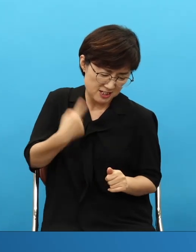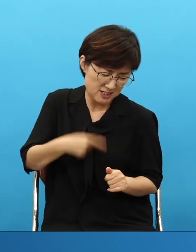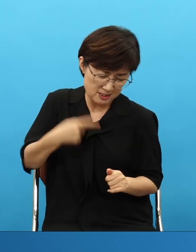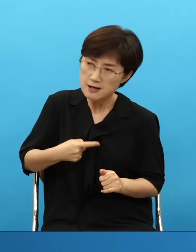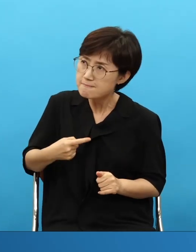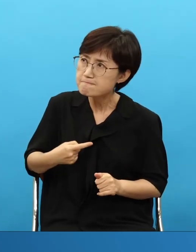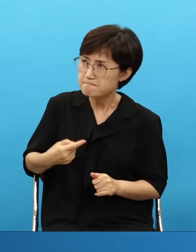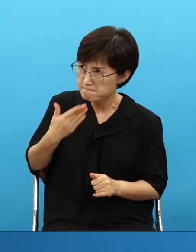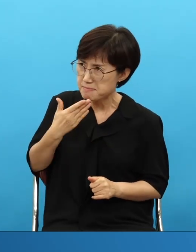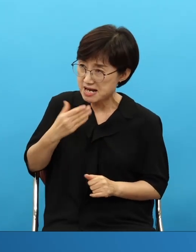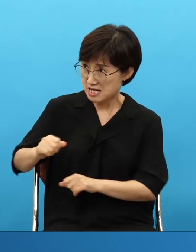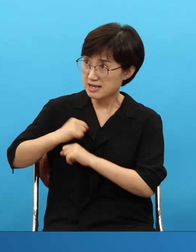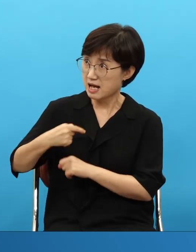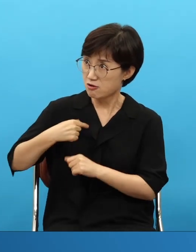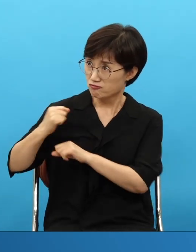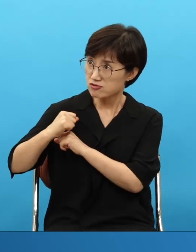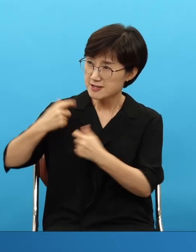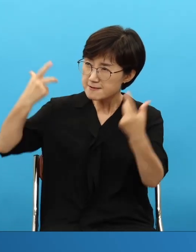보내고요.